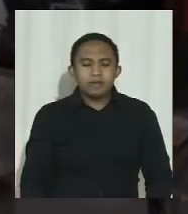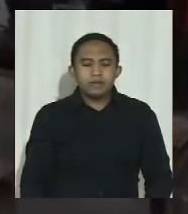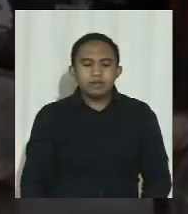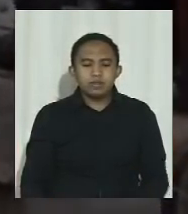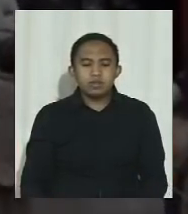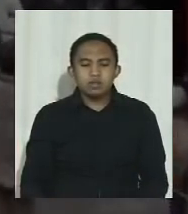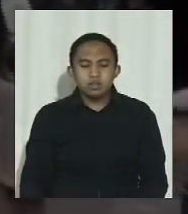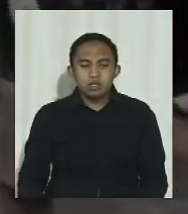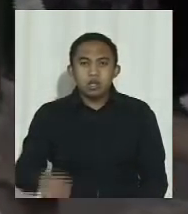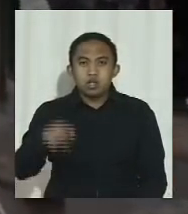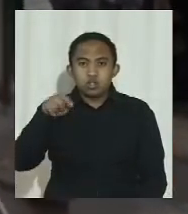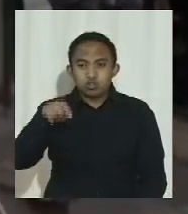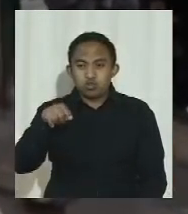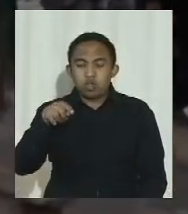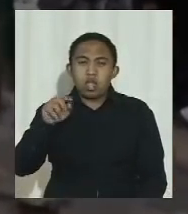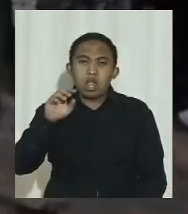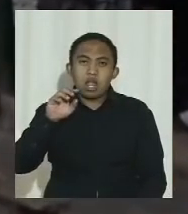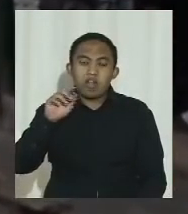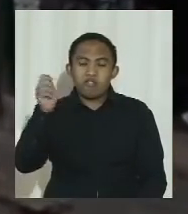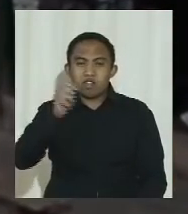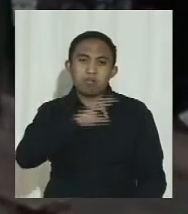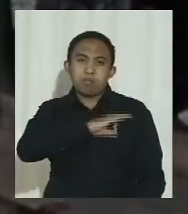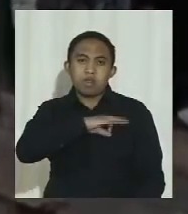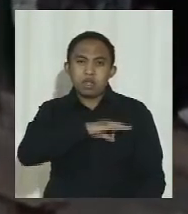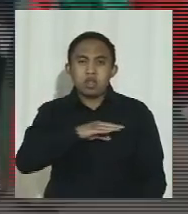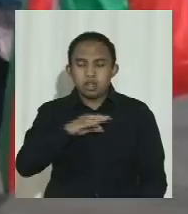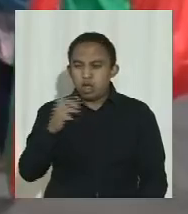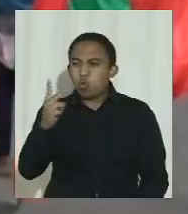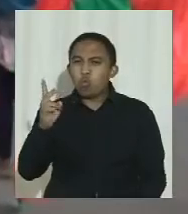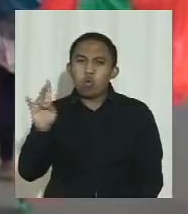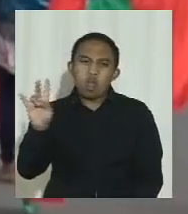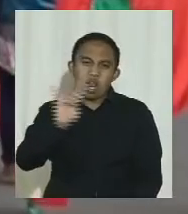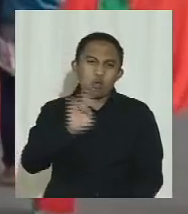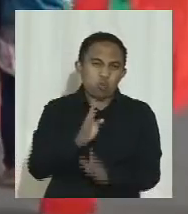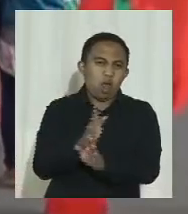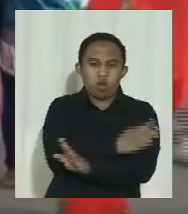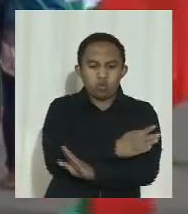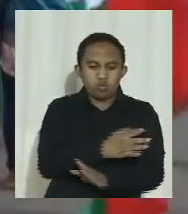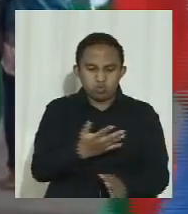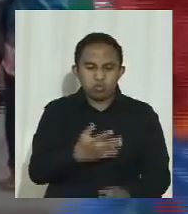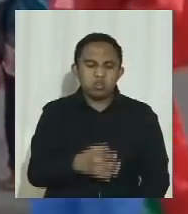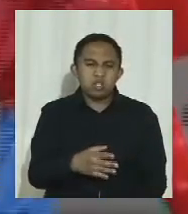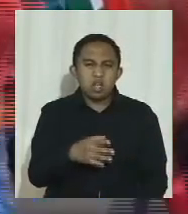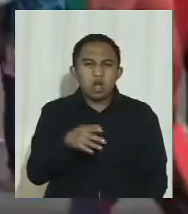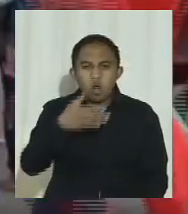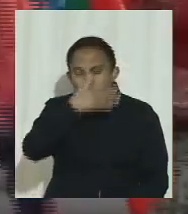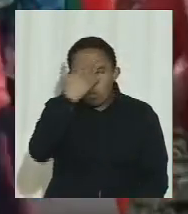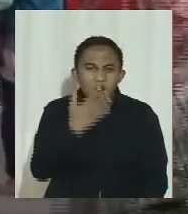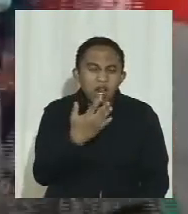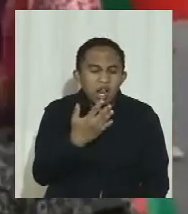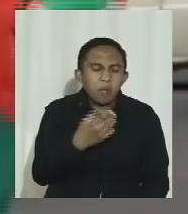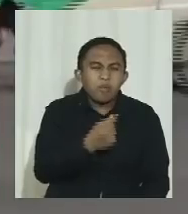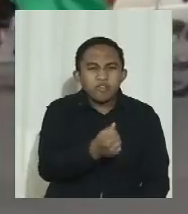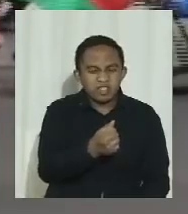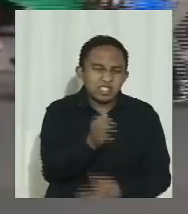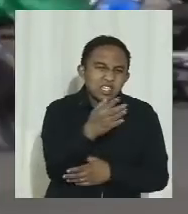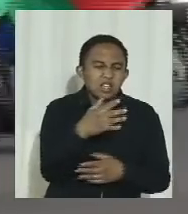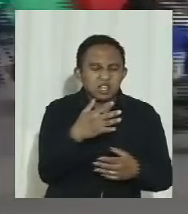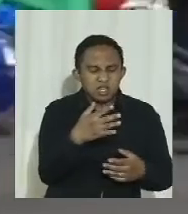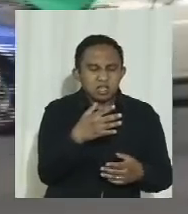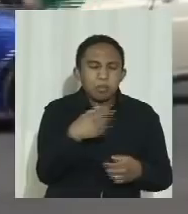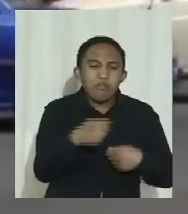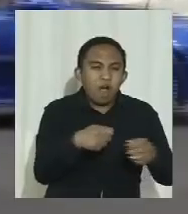Roa herinandro mialohan'ny fankalazana ny fetim-pirenena, sainam-pirenena efatra hatramin'ny enin'isan'andro eo no lafin'ireo mpivarotra ety